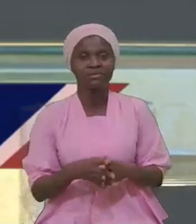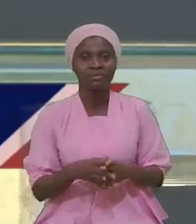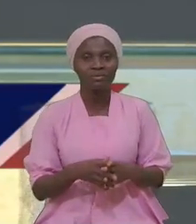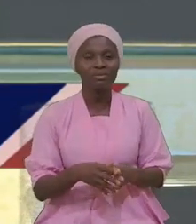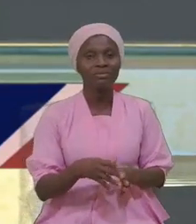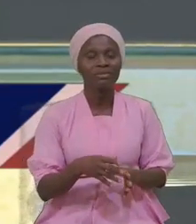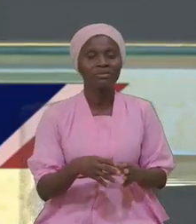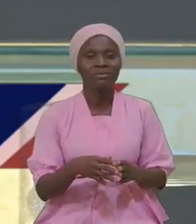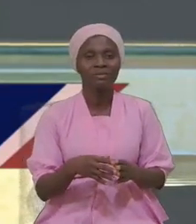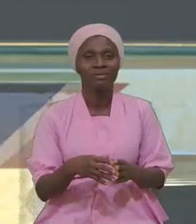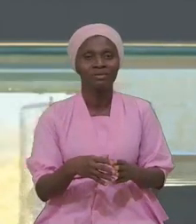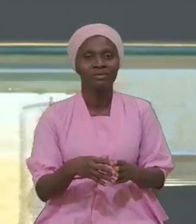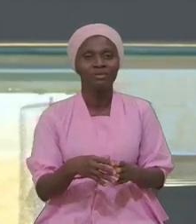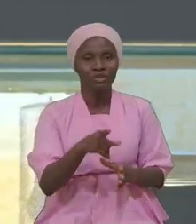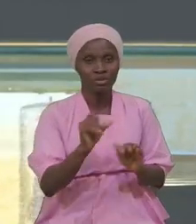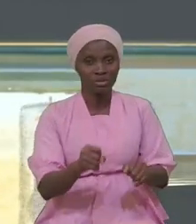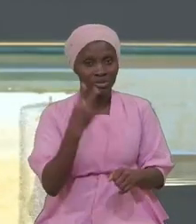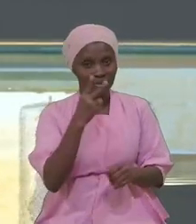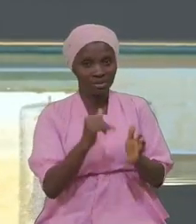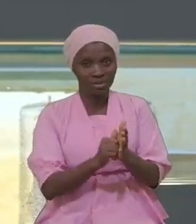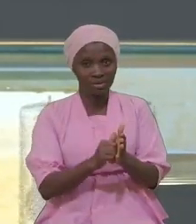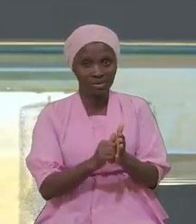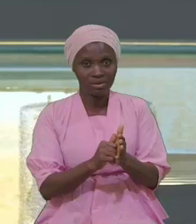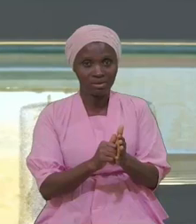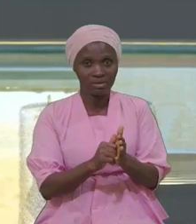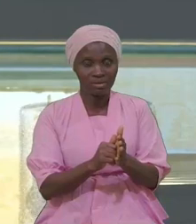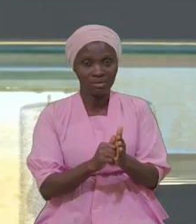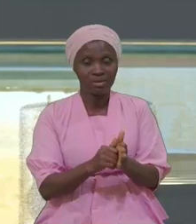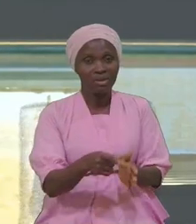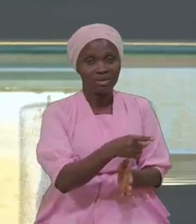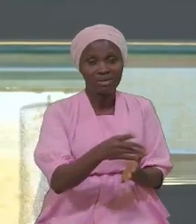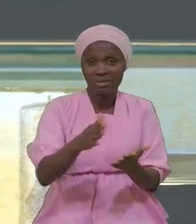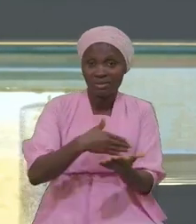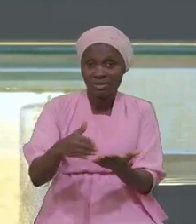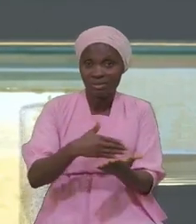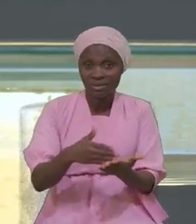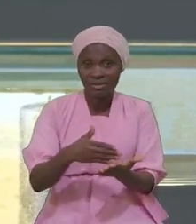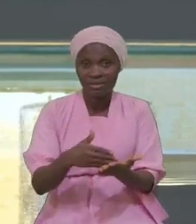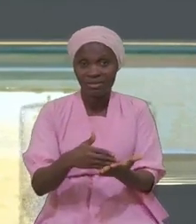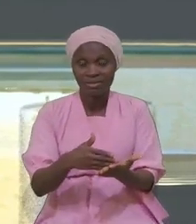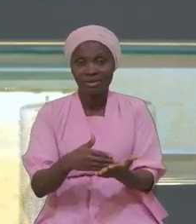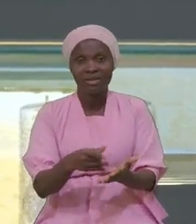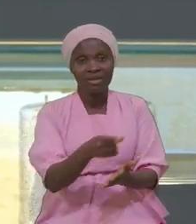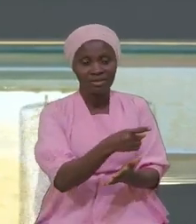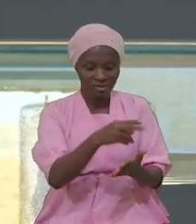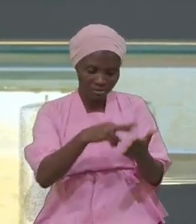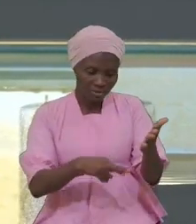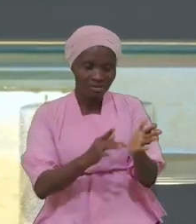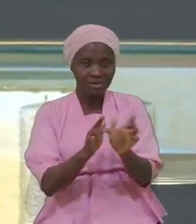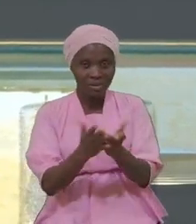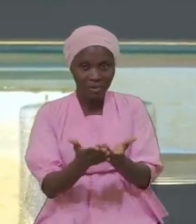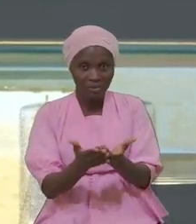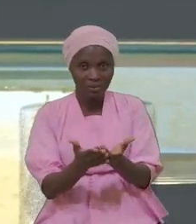foi active, la foi salvatrice. On peut le voir. Ils